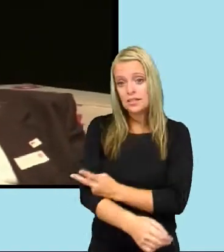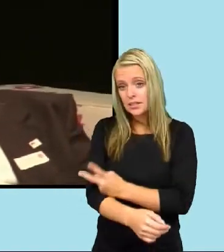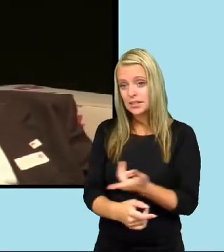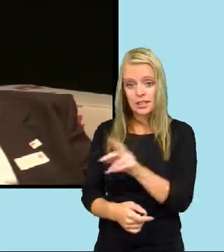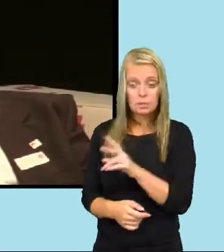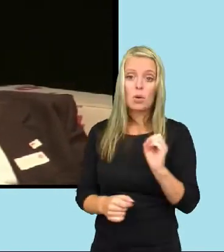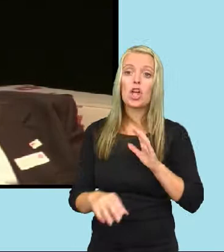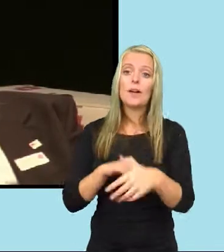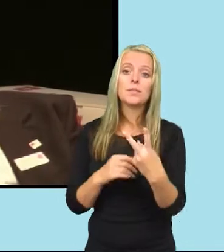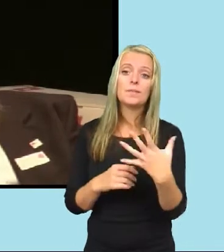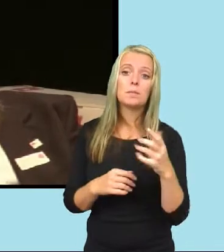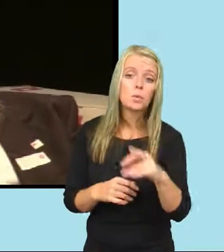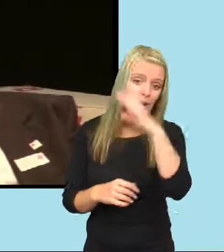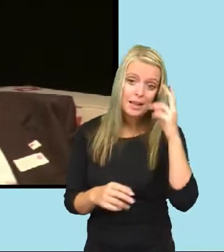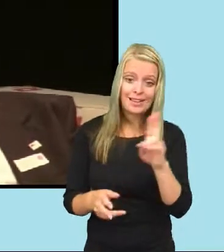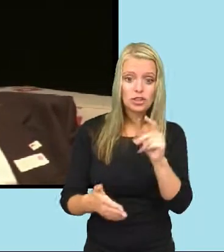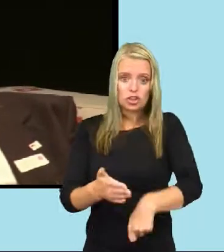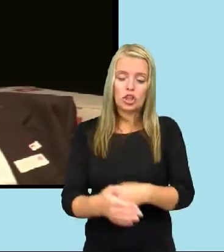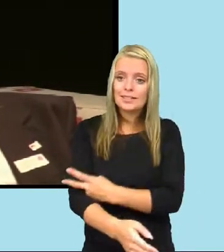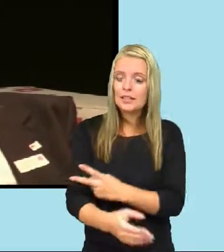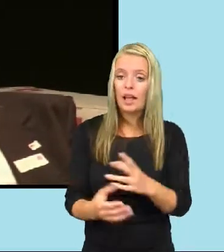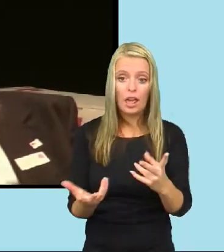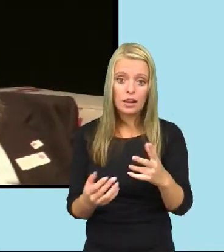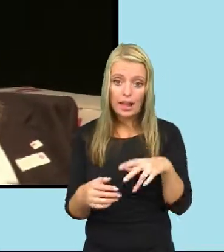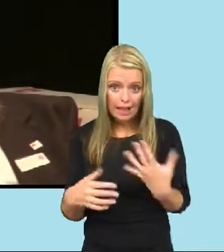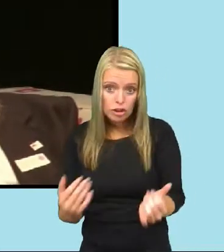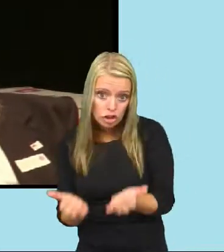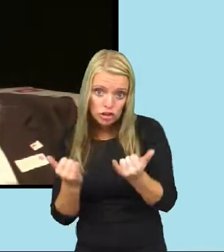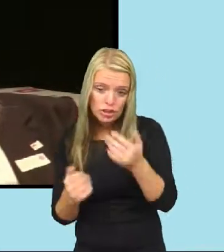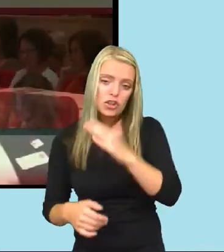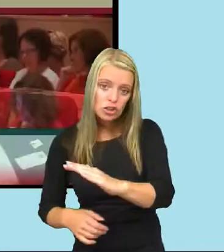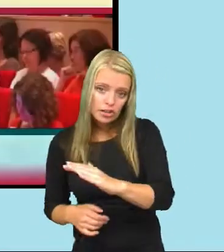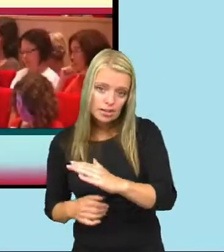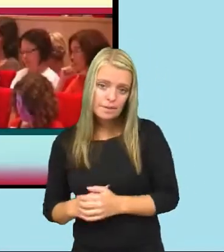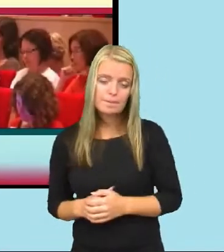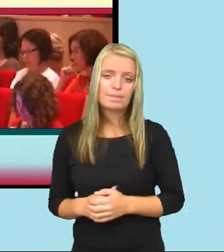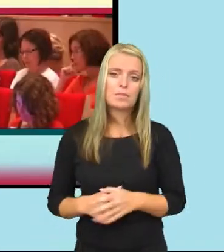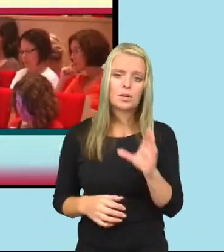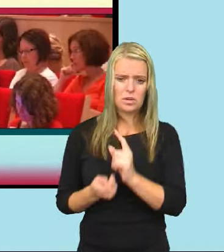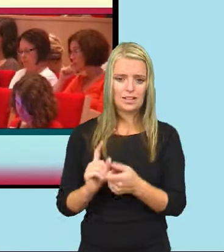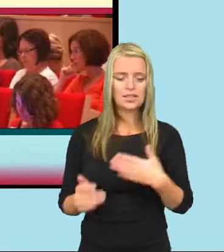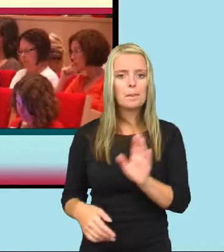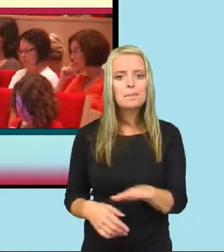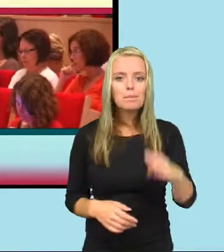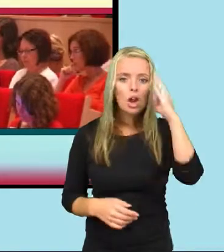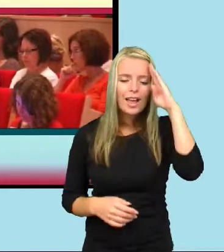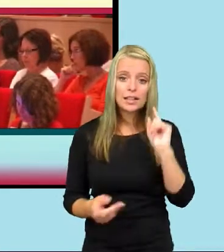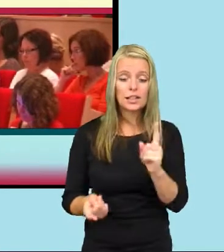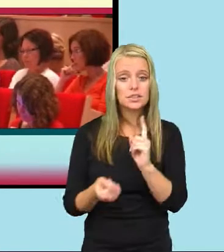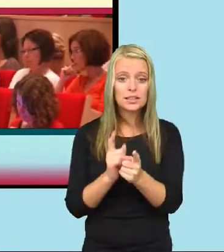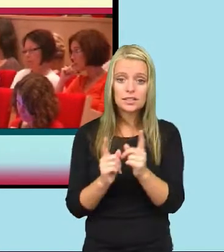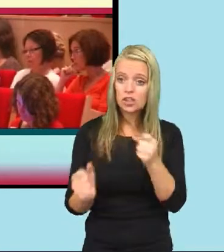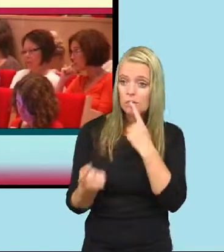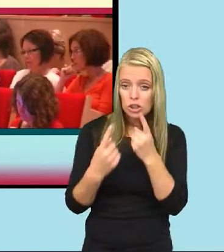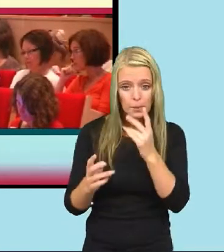år när man börjar med det, eller är man kanske något yngre? Och då kanske man redan som barnläkare skulle prata med